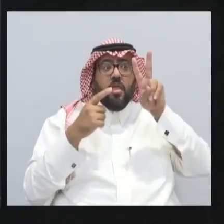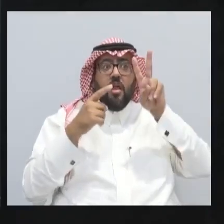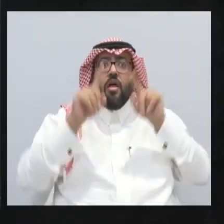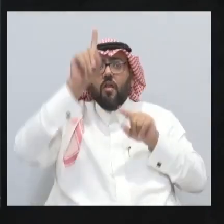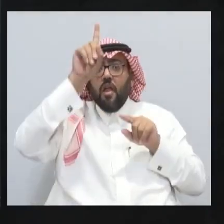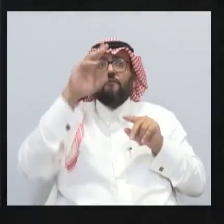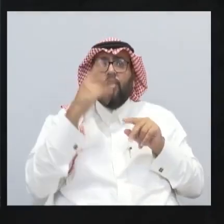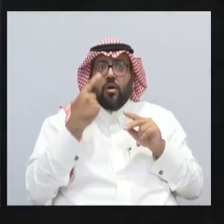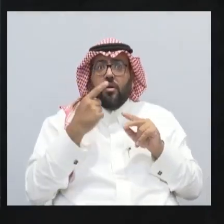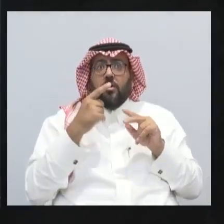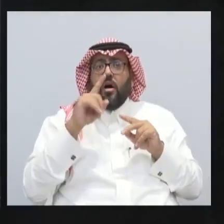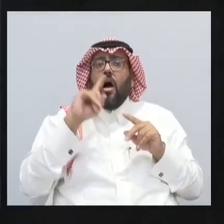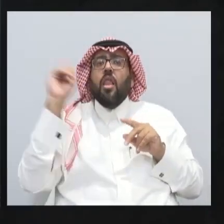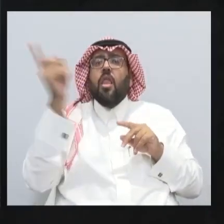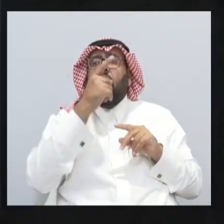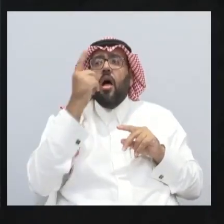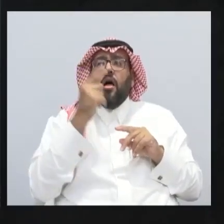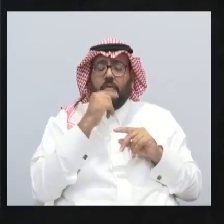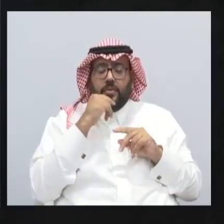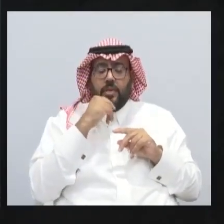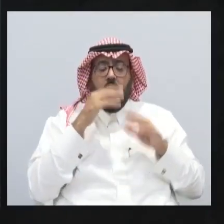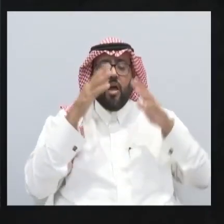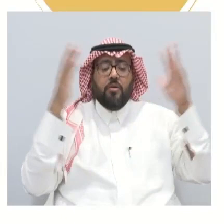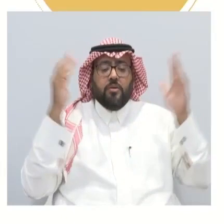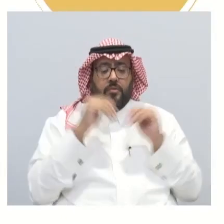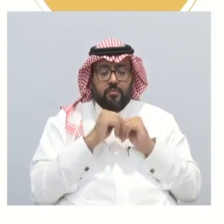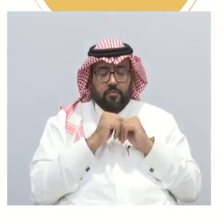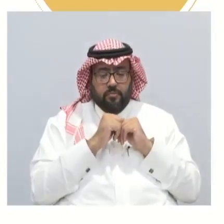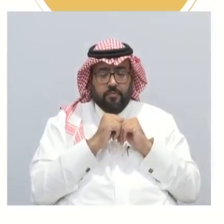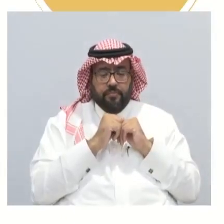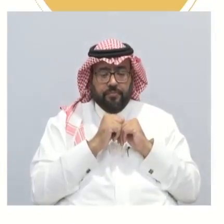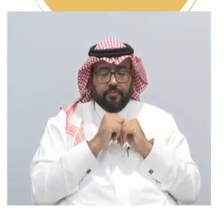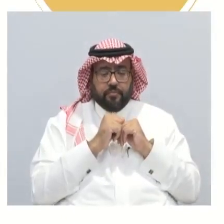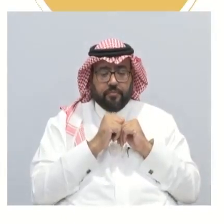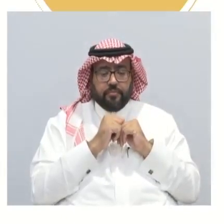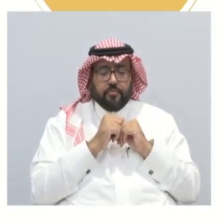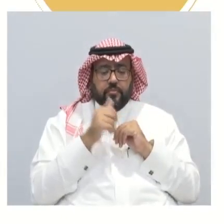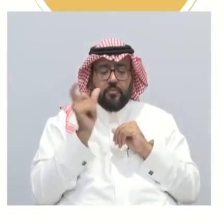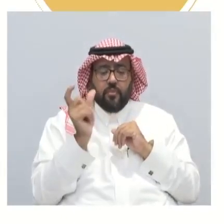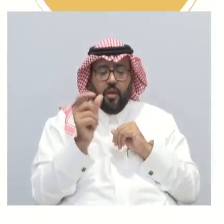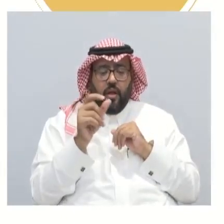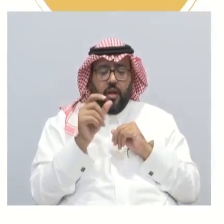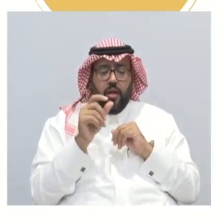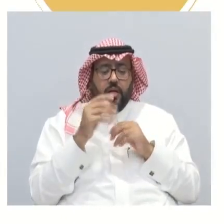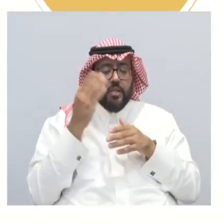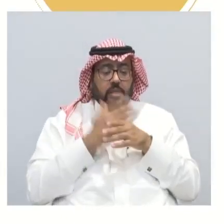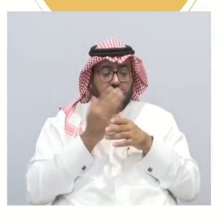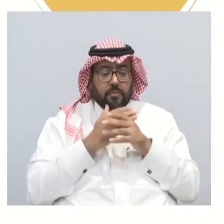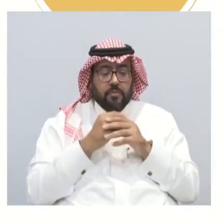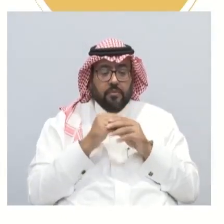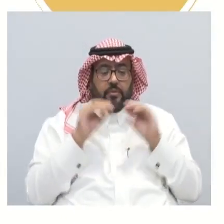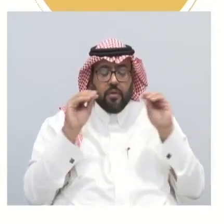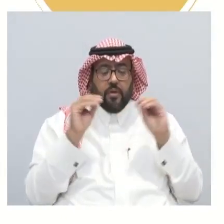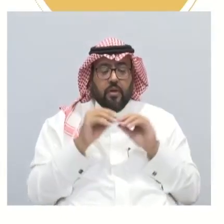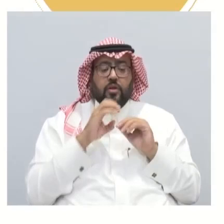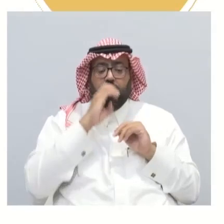في هذا العالم الكبير تاملوا معي ذكرنا لكم ان من الاسباب التي تدل